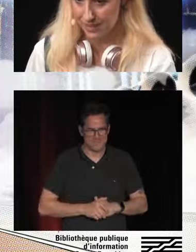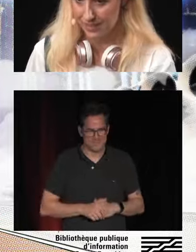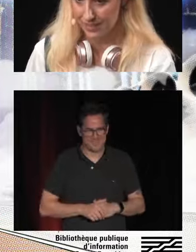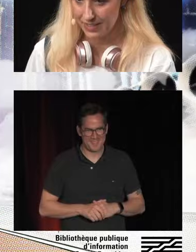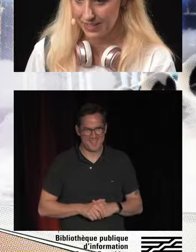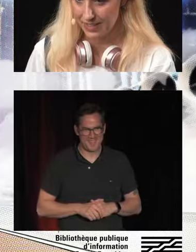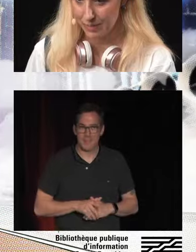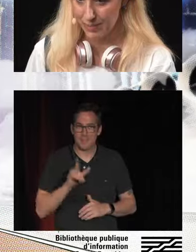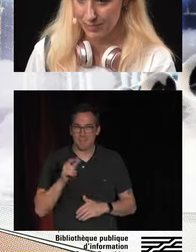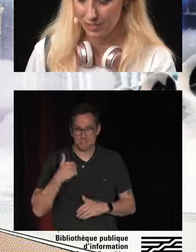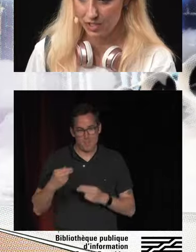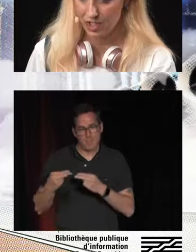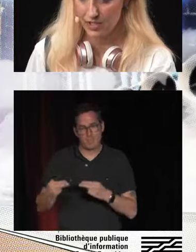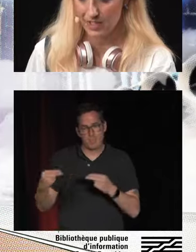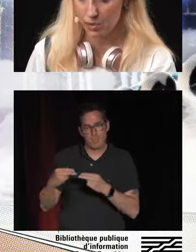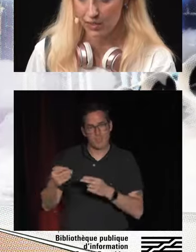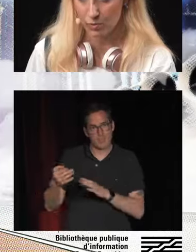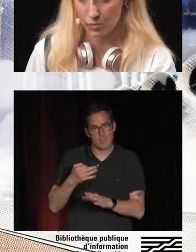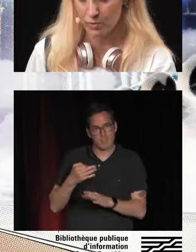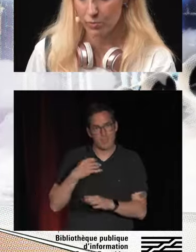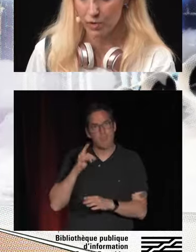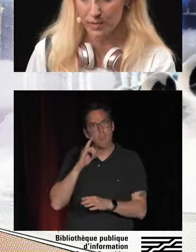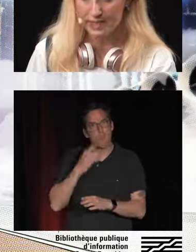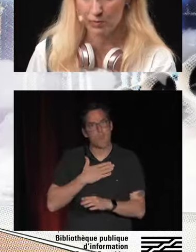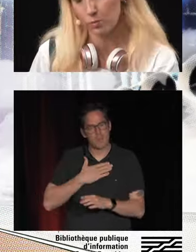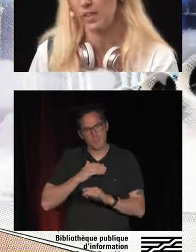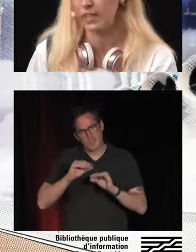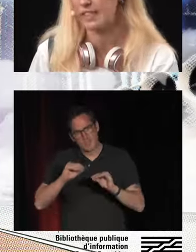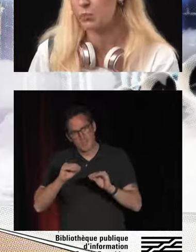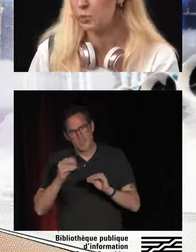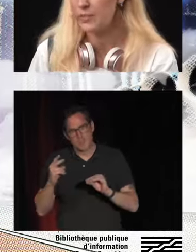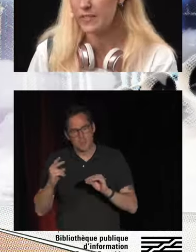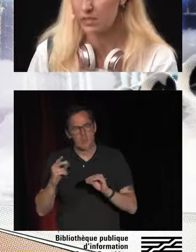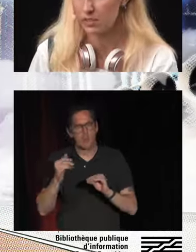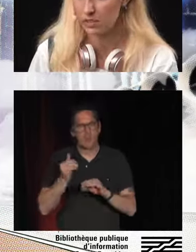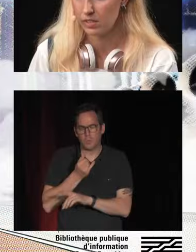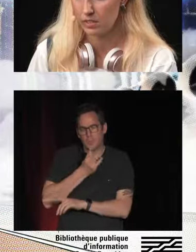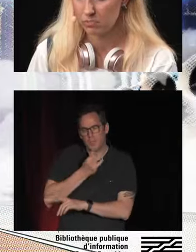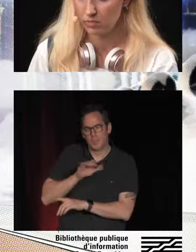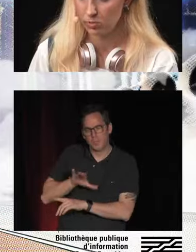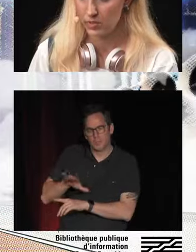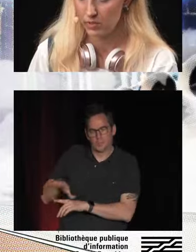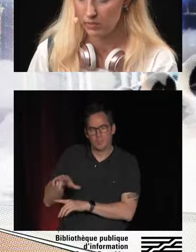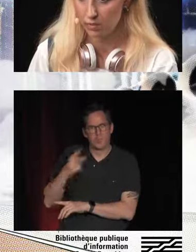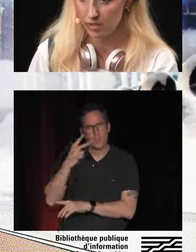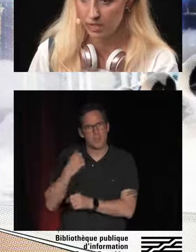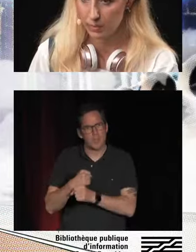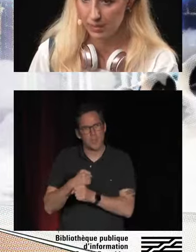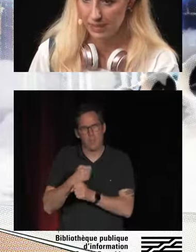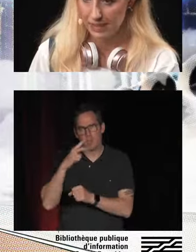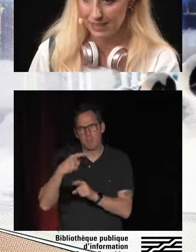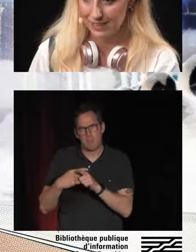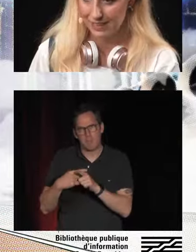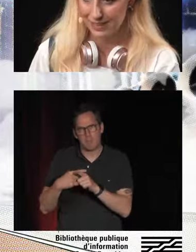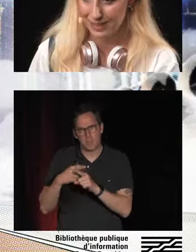Voilà, elle a dit ça parce que j'essayais d'apprendre à son grand frère, parce que bon, elle était un peu petite, elle avait 3 ans et demi, je crois, à